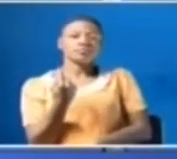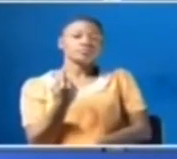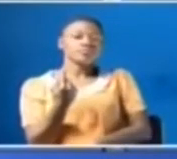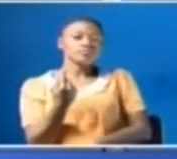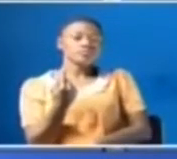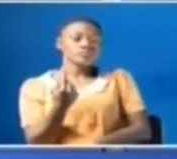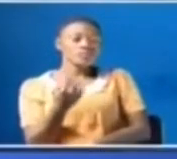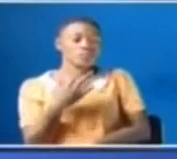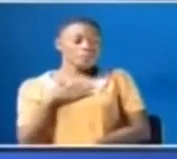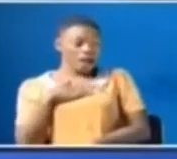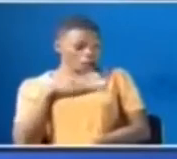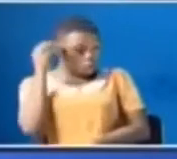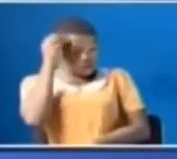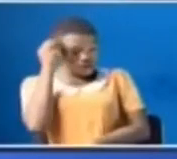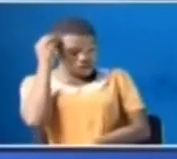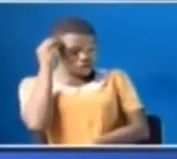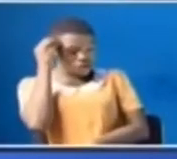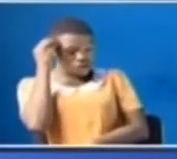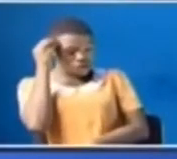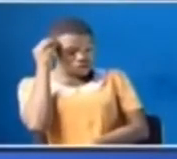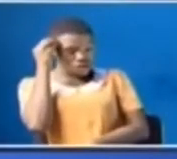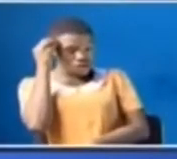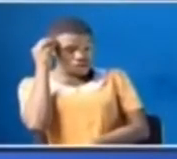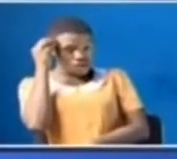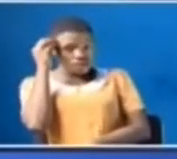Kwa maoni yangu hatuwezi tuka